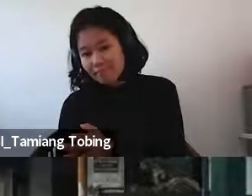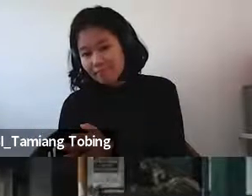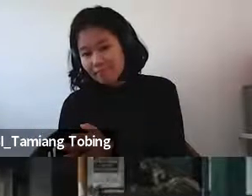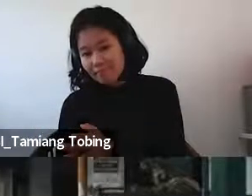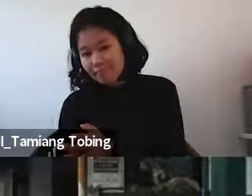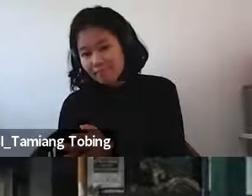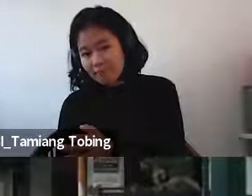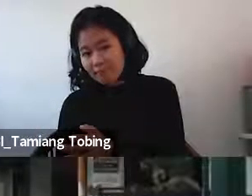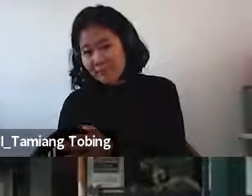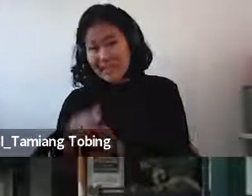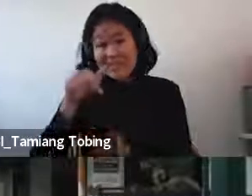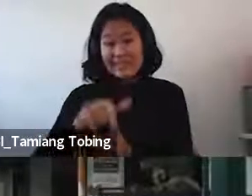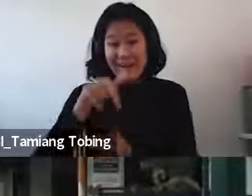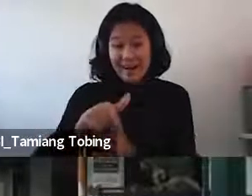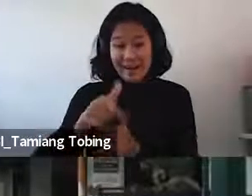saat ini